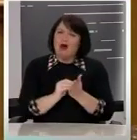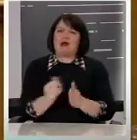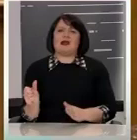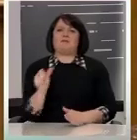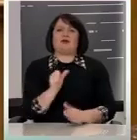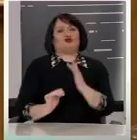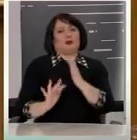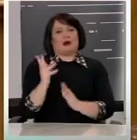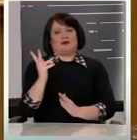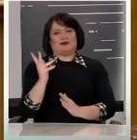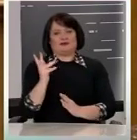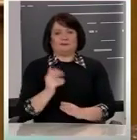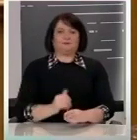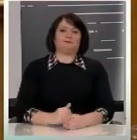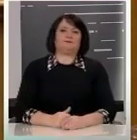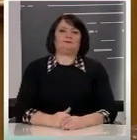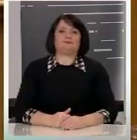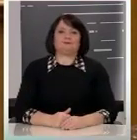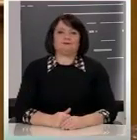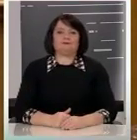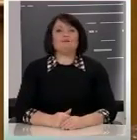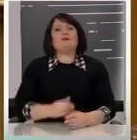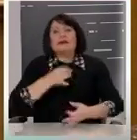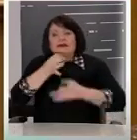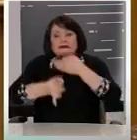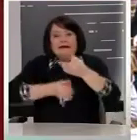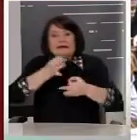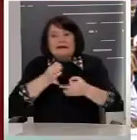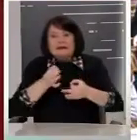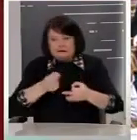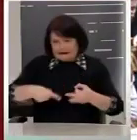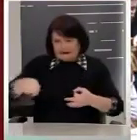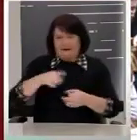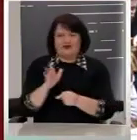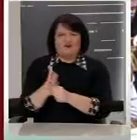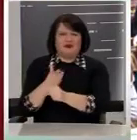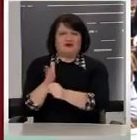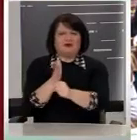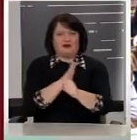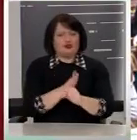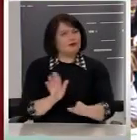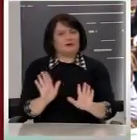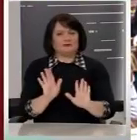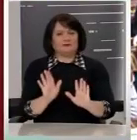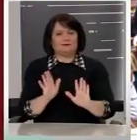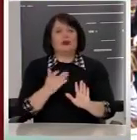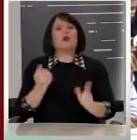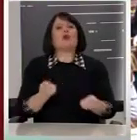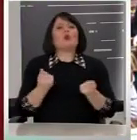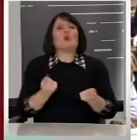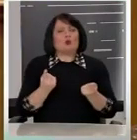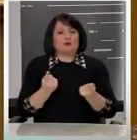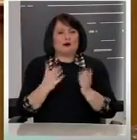στην ανάπτυξη. Για να εξηγήσω αυτή την καταστροφολογία, δεν θα κάνω όπως καμιά φορά κάνω